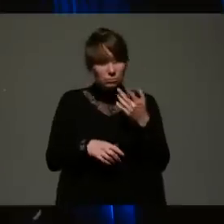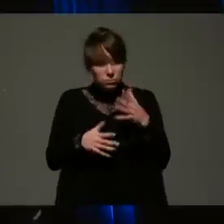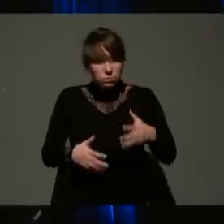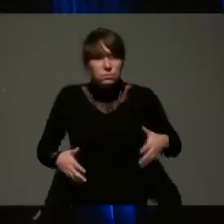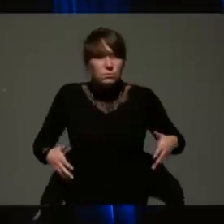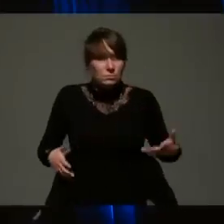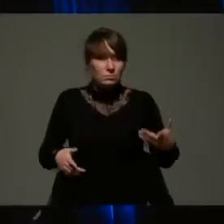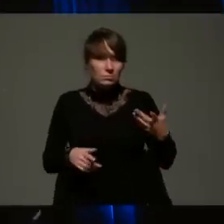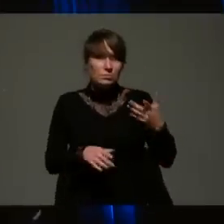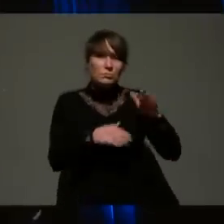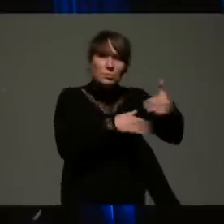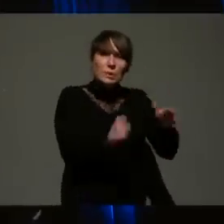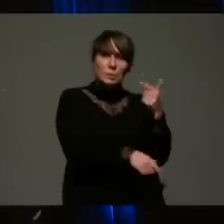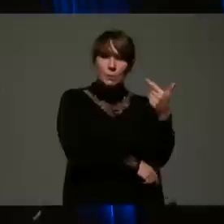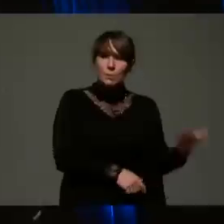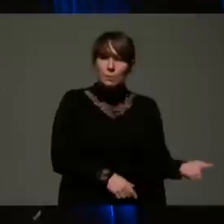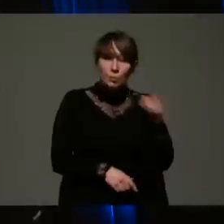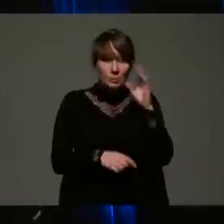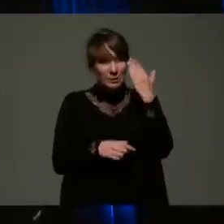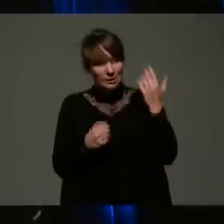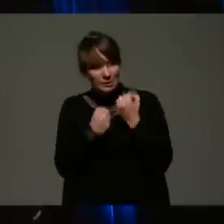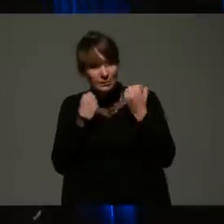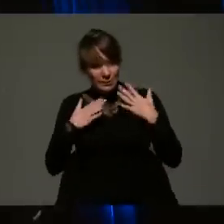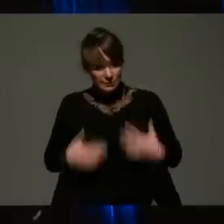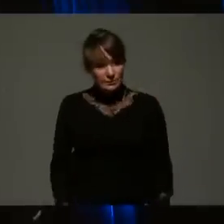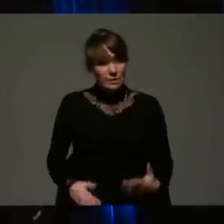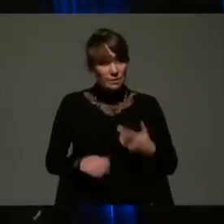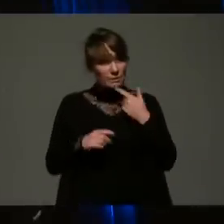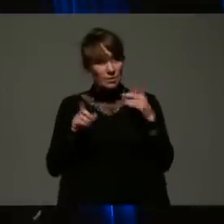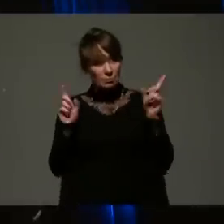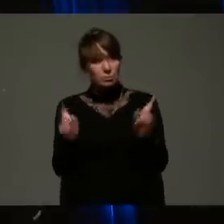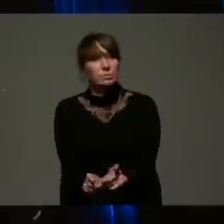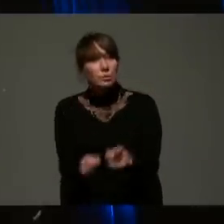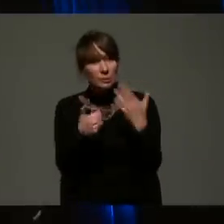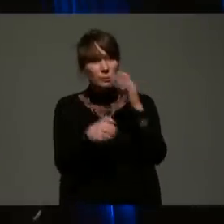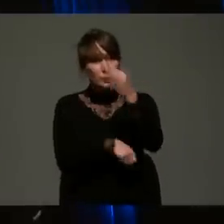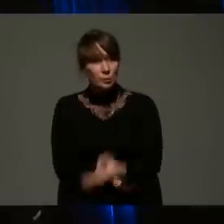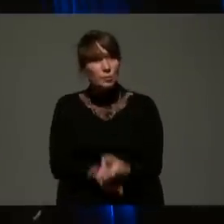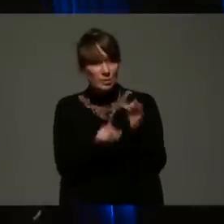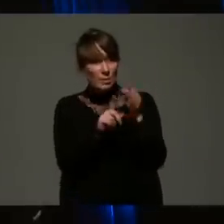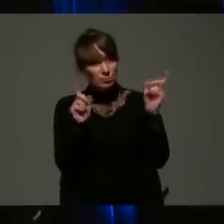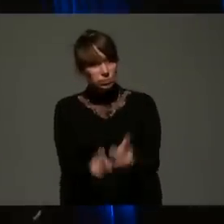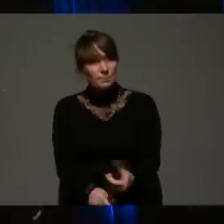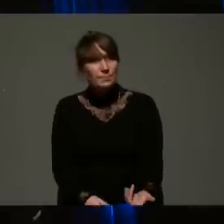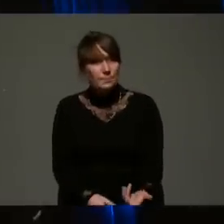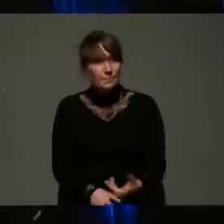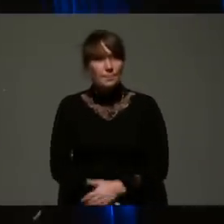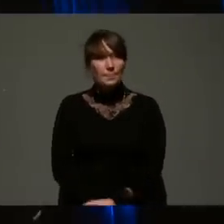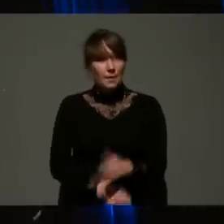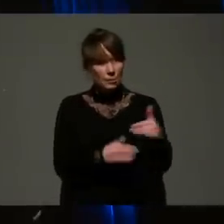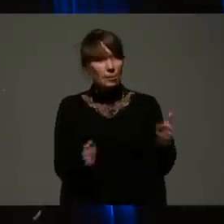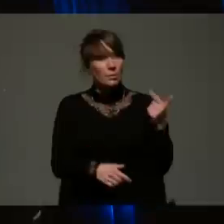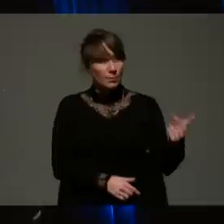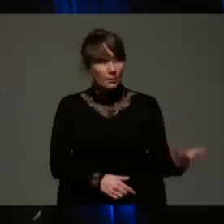2. Si on fait de l'activité physique, on diminue de 60% le risque d'avoir un diabète de type 2, c'est énorme. C'est vrai aussi